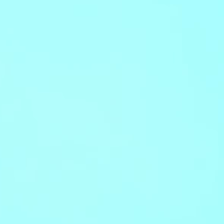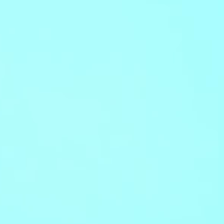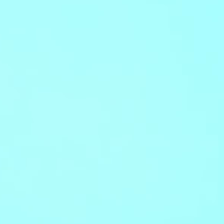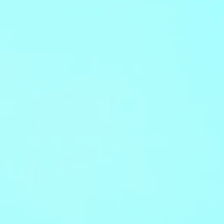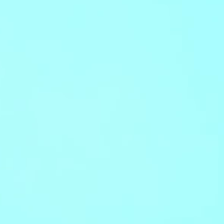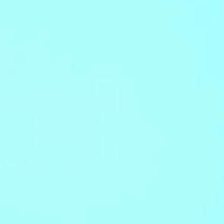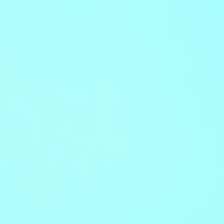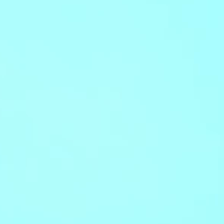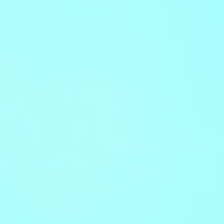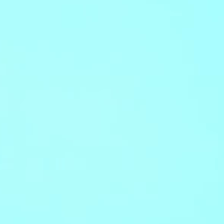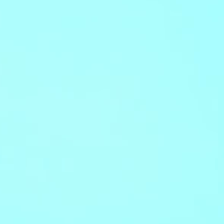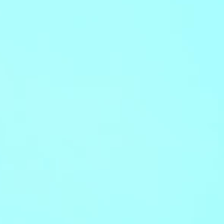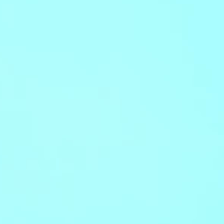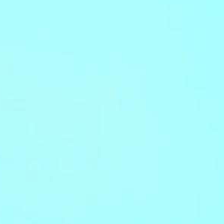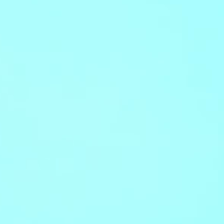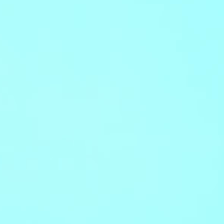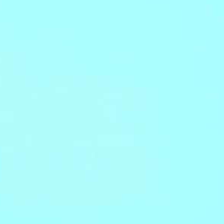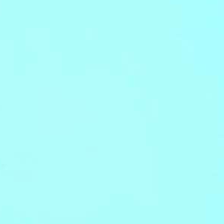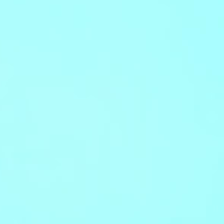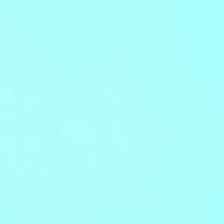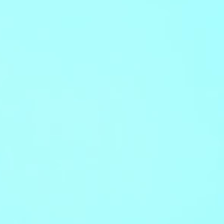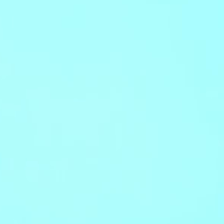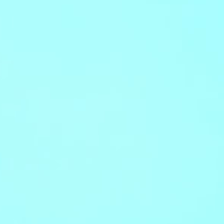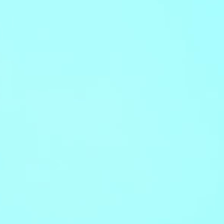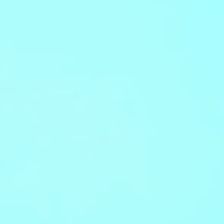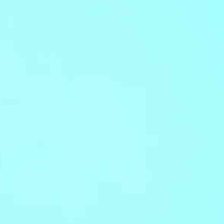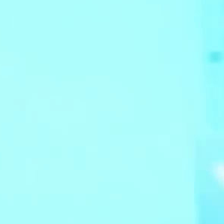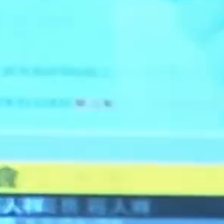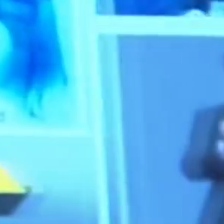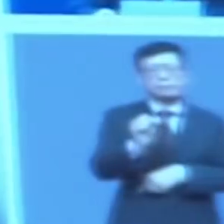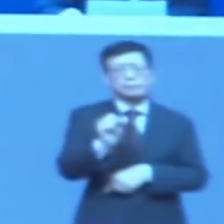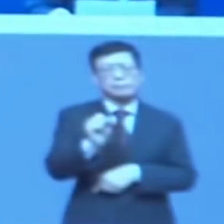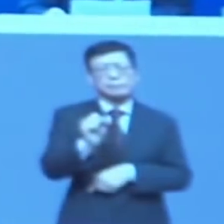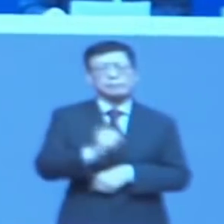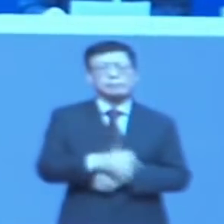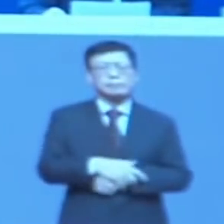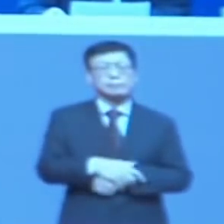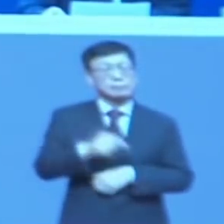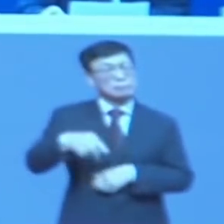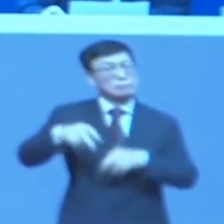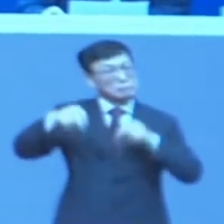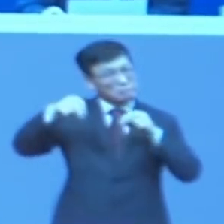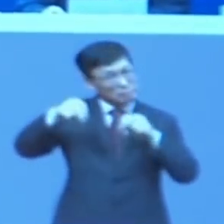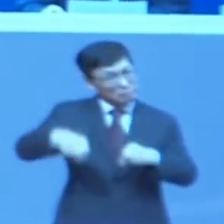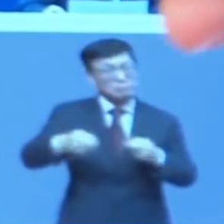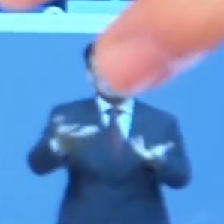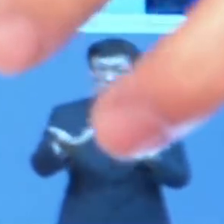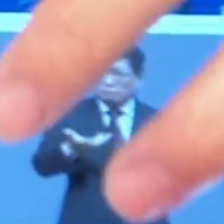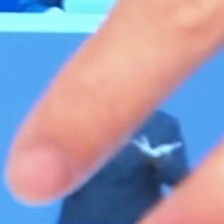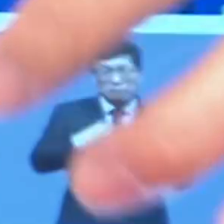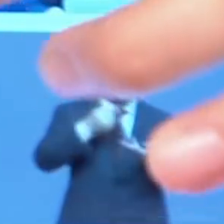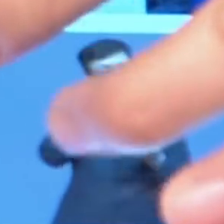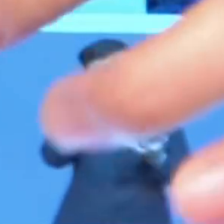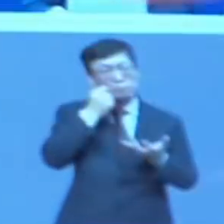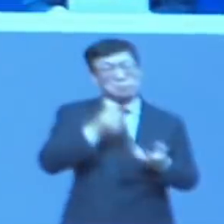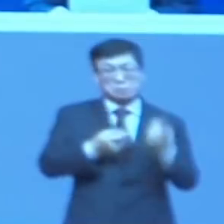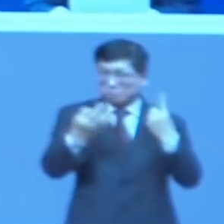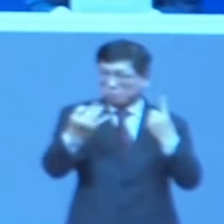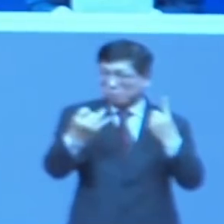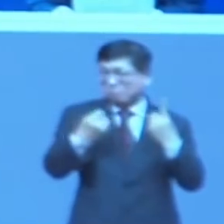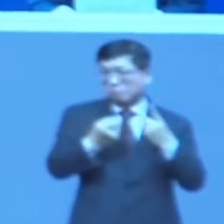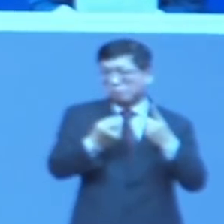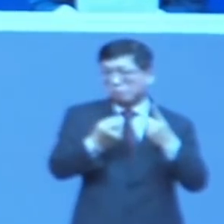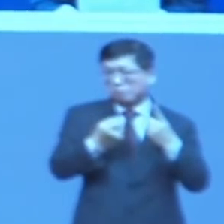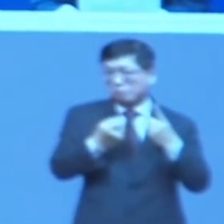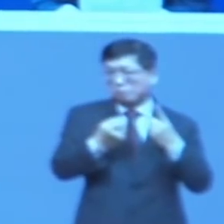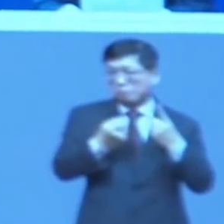今天的死亡的数字可能会再攀新高。我们疫情严不严重？当然是很严重，但是这边、我们要